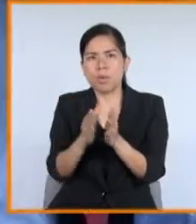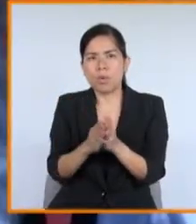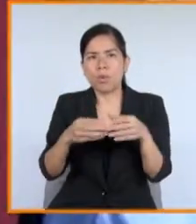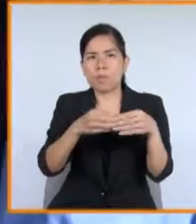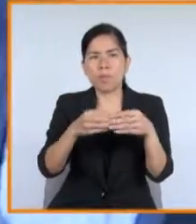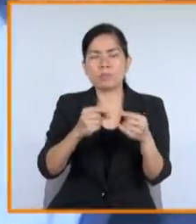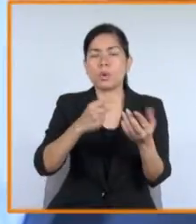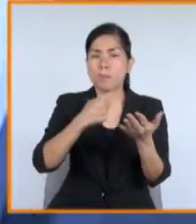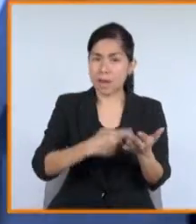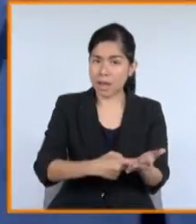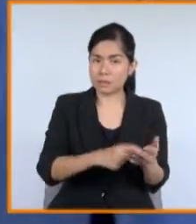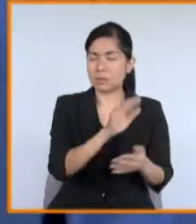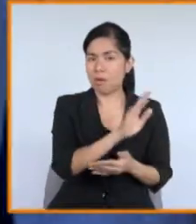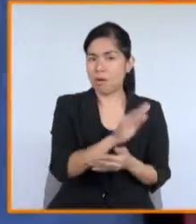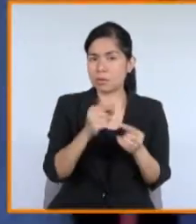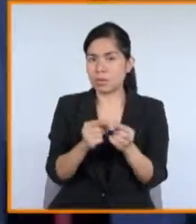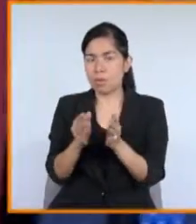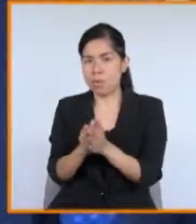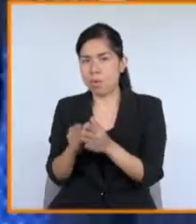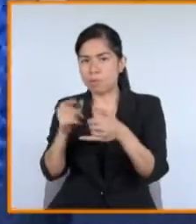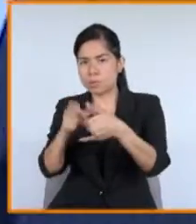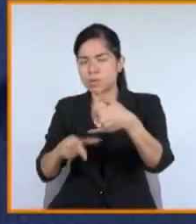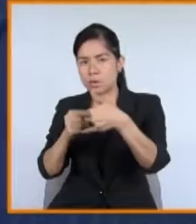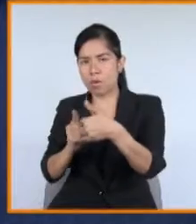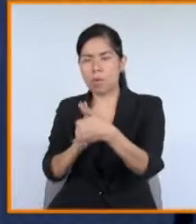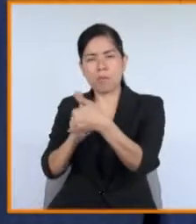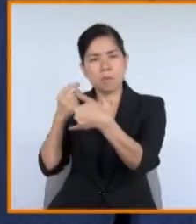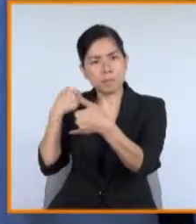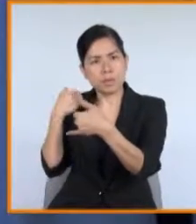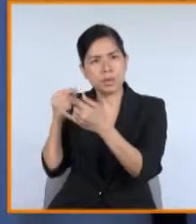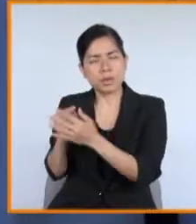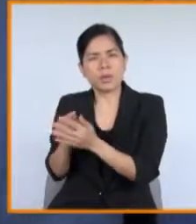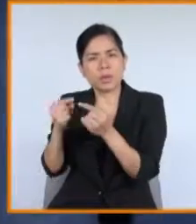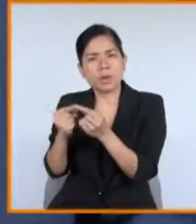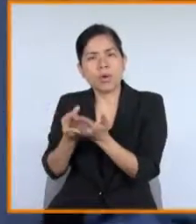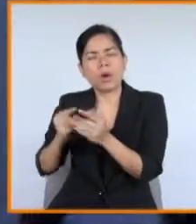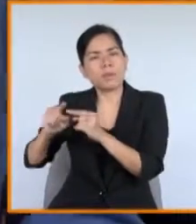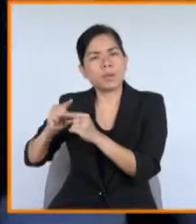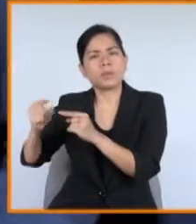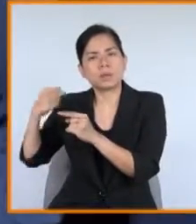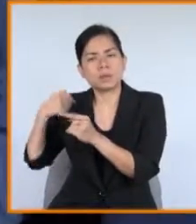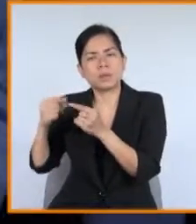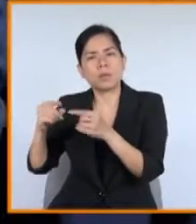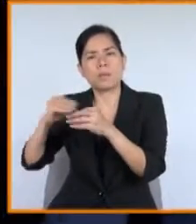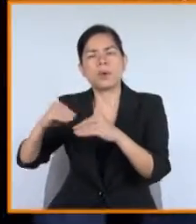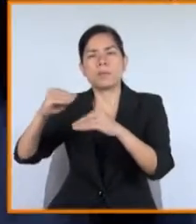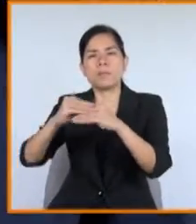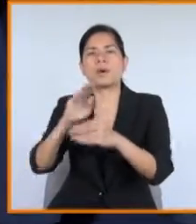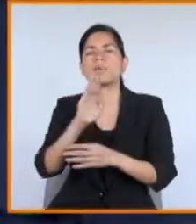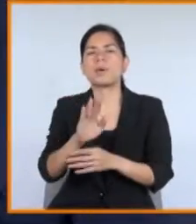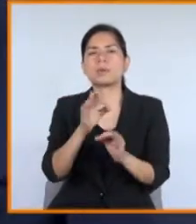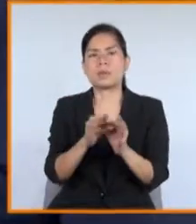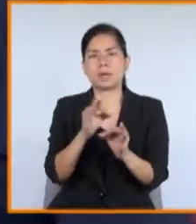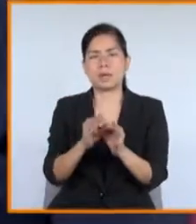ช่องทางตัวแทนและเทเลเซลไปพร้อมกับการเจาะกลุ่มฐานลูกค้า High Net Worth ของพันธมิตรคือธนาคารเกียรตินาคินมาก